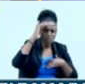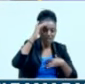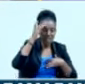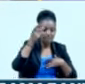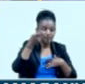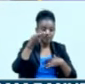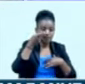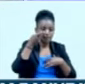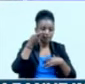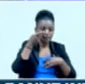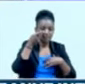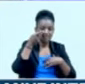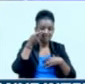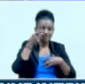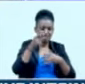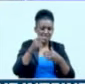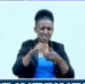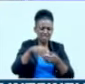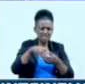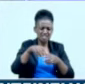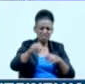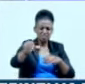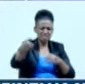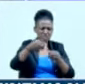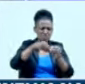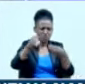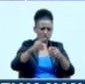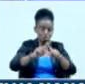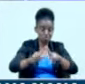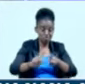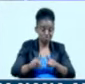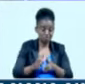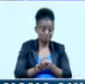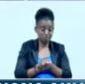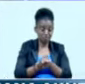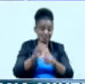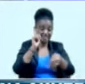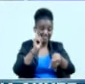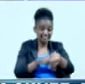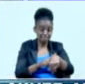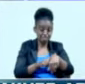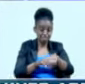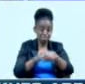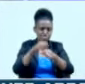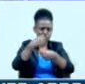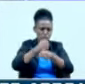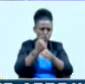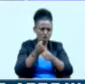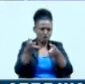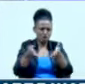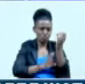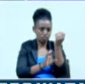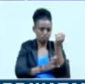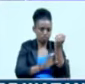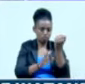tukuntu za face shield n'ibindi byinshi byakozwe mu gihe gitoya inganda zitangira kubikora hano mu gihugu.